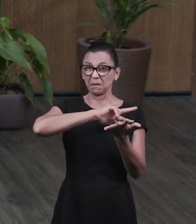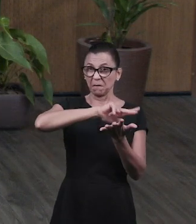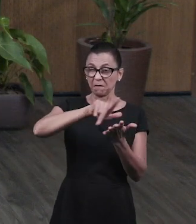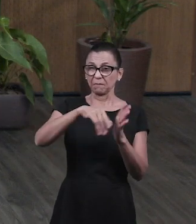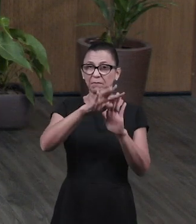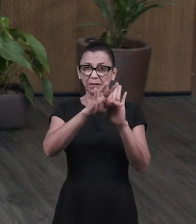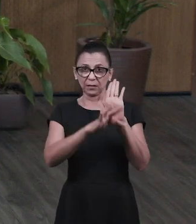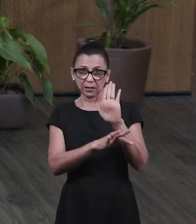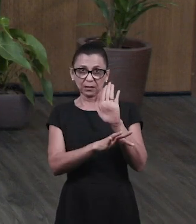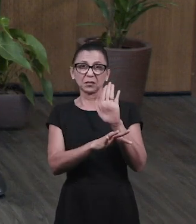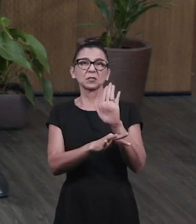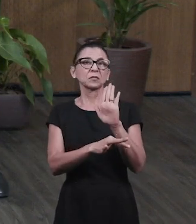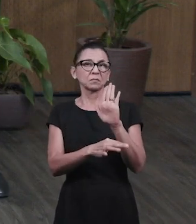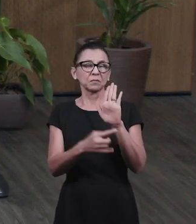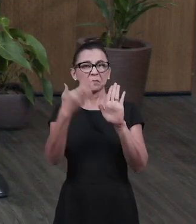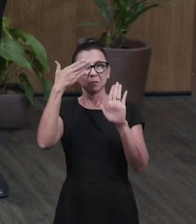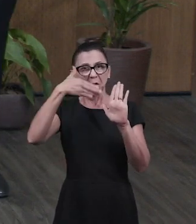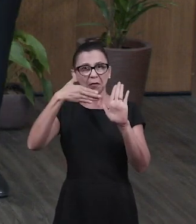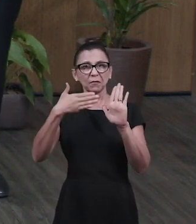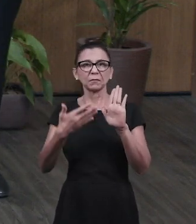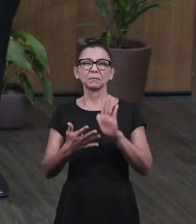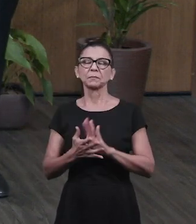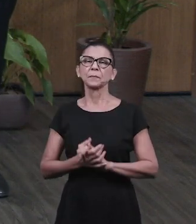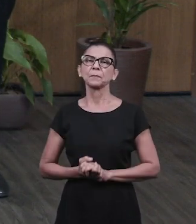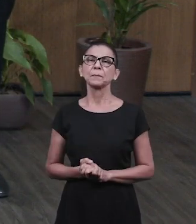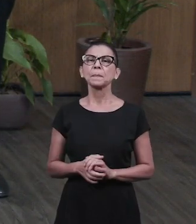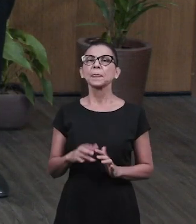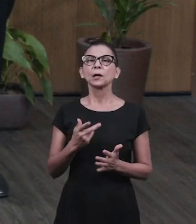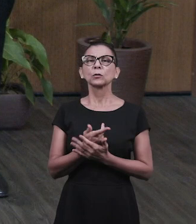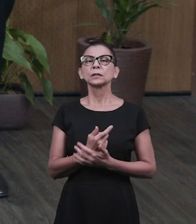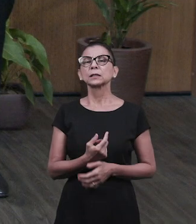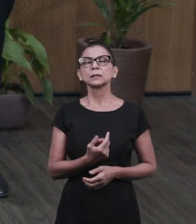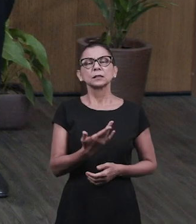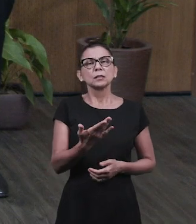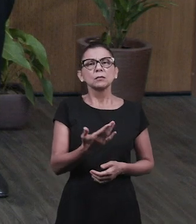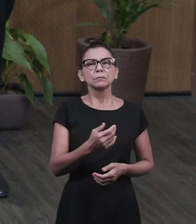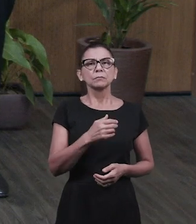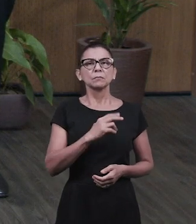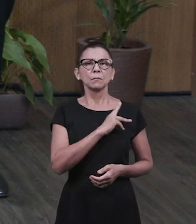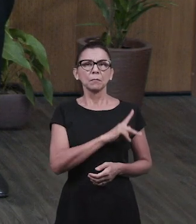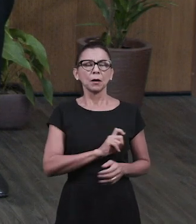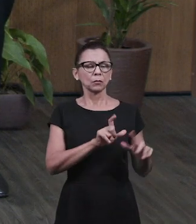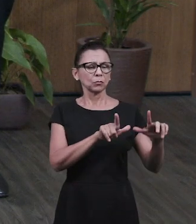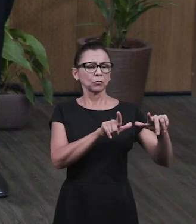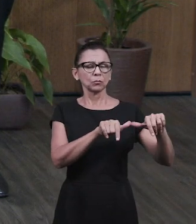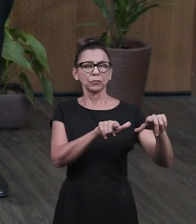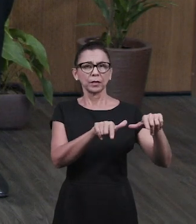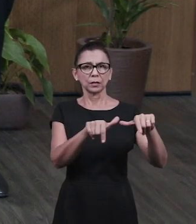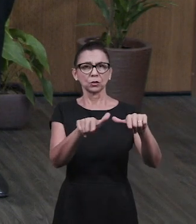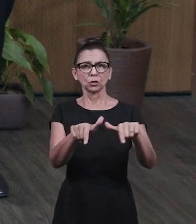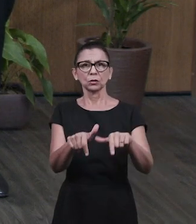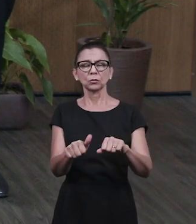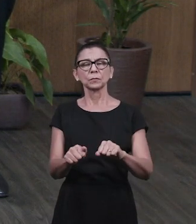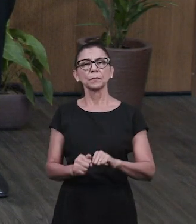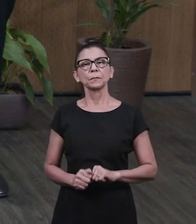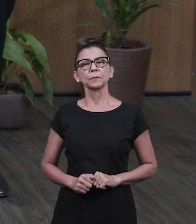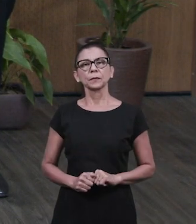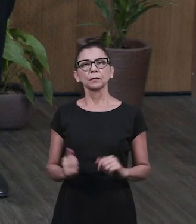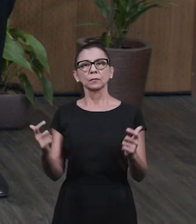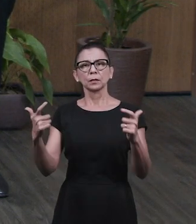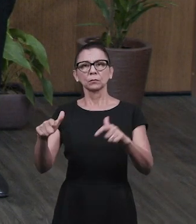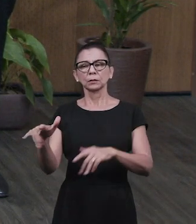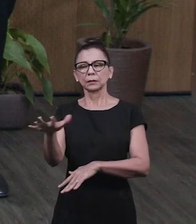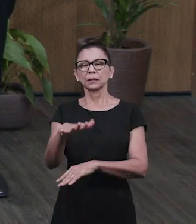cela. Dans une de ses voyages, Paul, il était en Éphèse, et là, il a rencontré